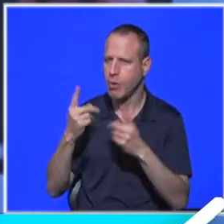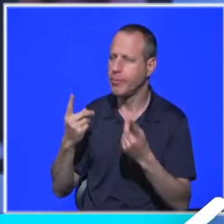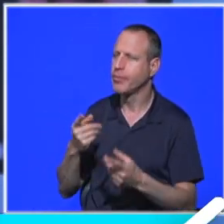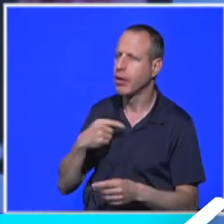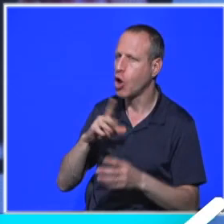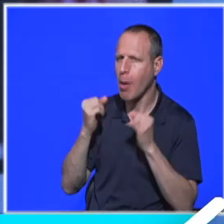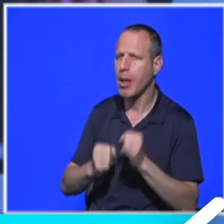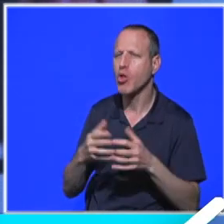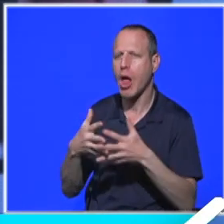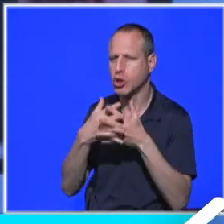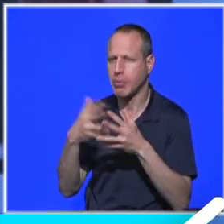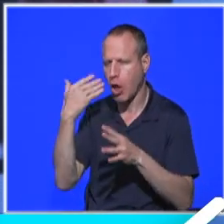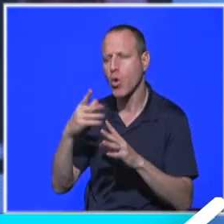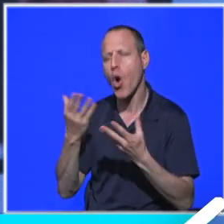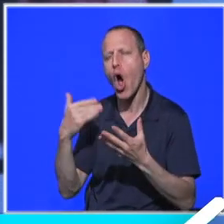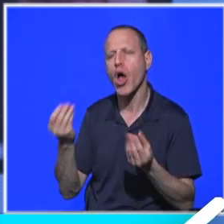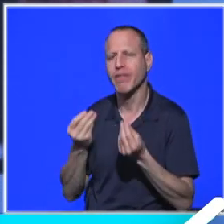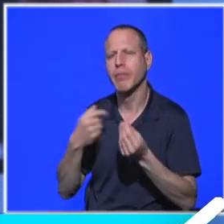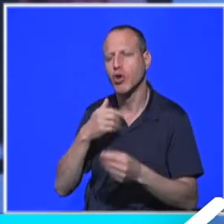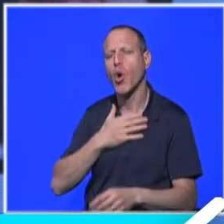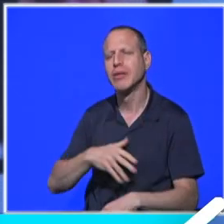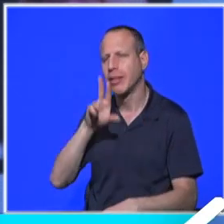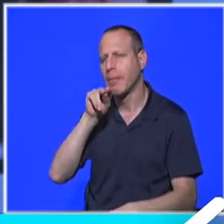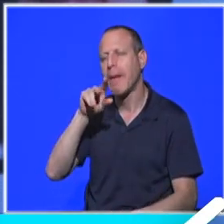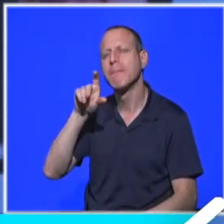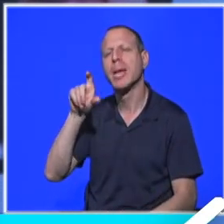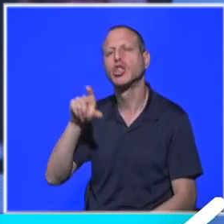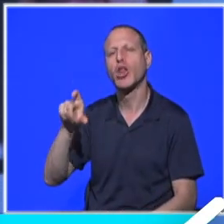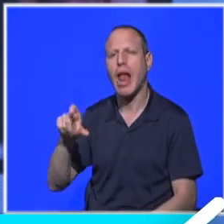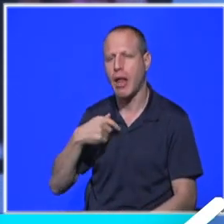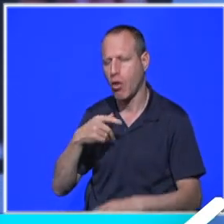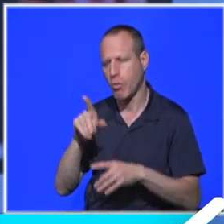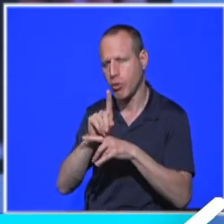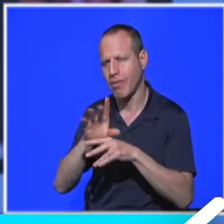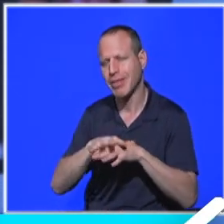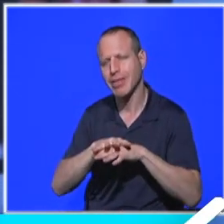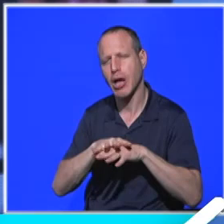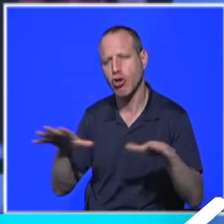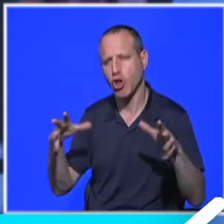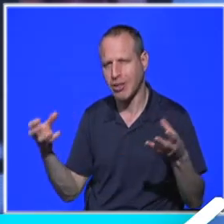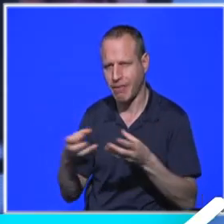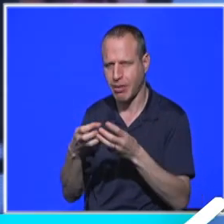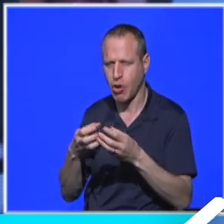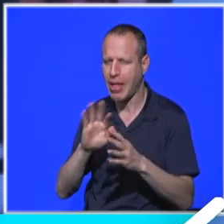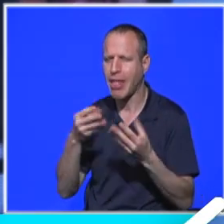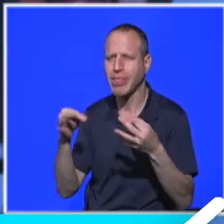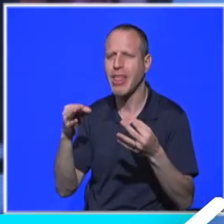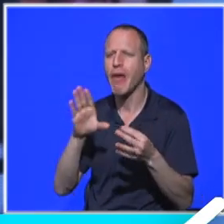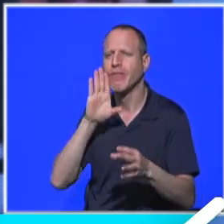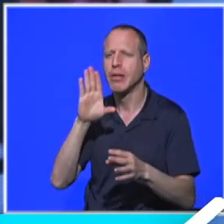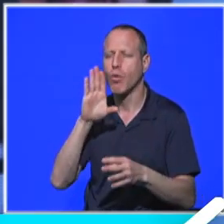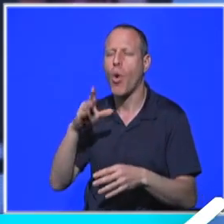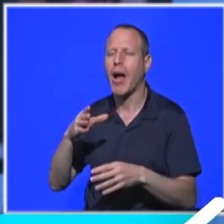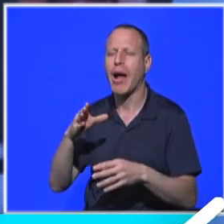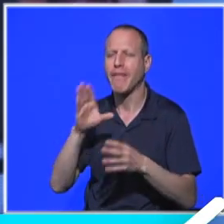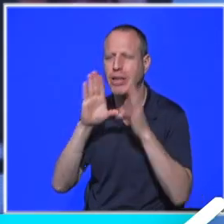הברית היו עוד כמה דברים, אבל אני כן רוצה לדבר על הפרסונלי ברשותך. אנחנו בעידן של רשתות חברתיות. נכון. אתה לא, אין דף פייסבוק לליכוד,